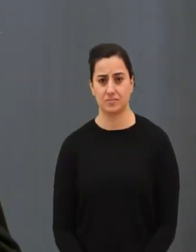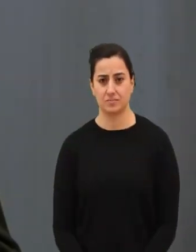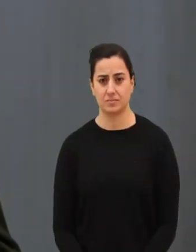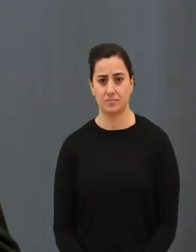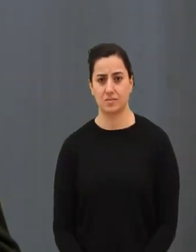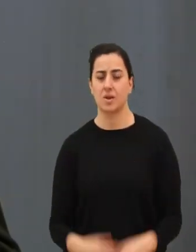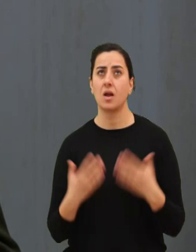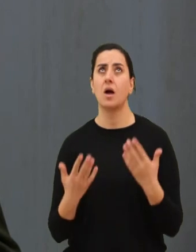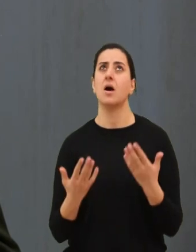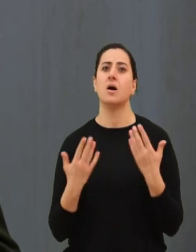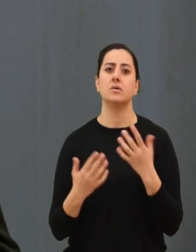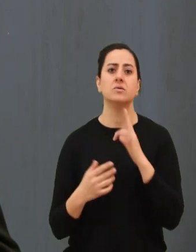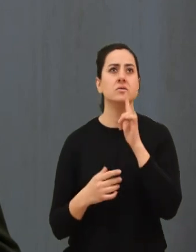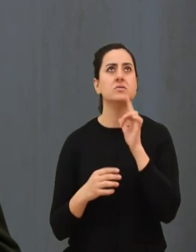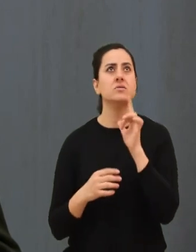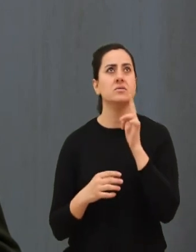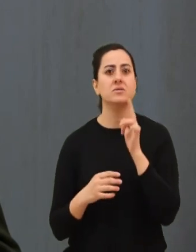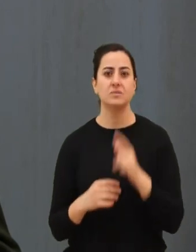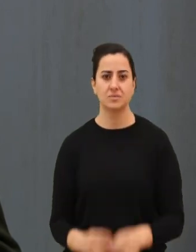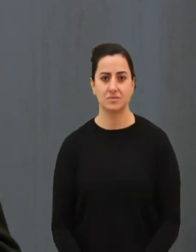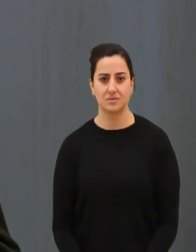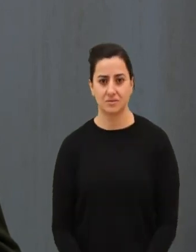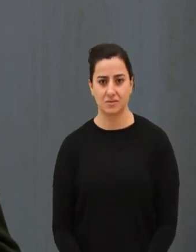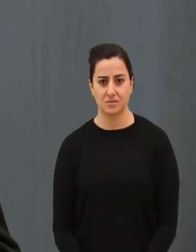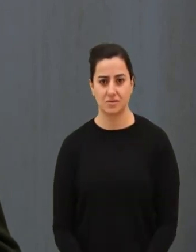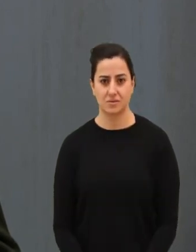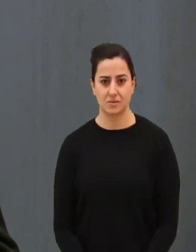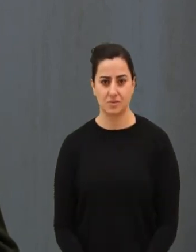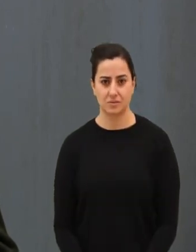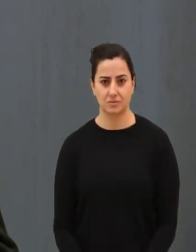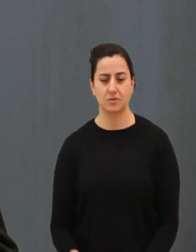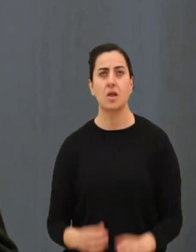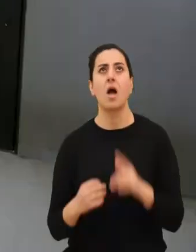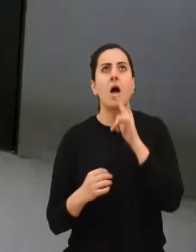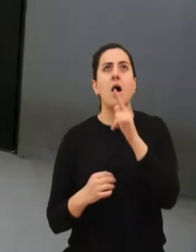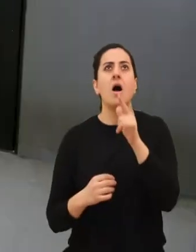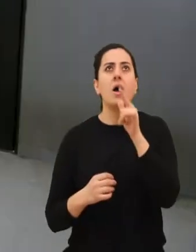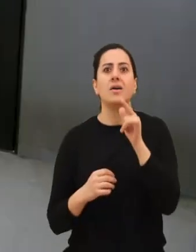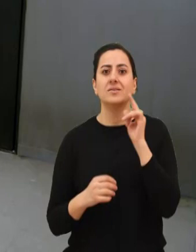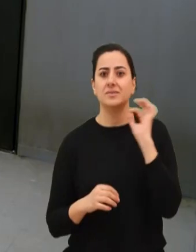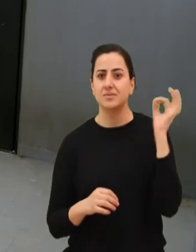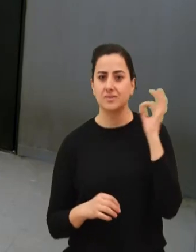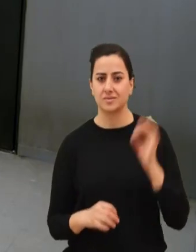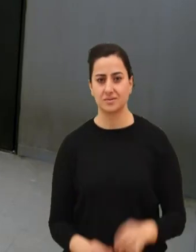ah. Ah ulan ah. Dikkatini çeken akustik hoşuna gitti. Ah.